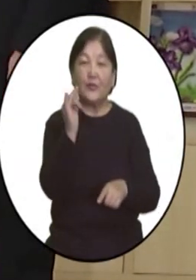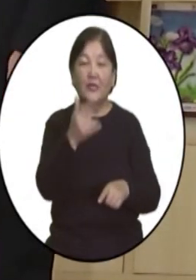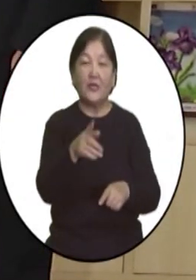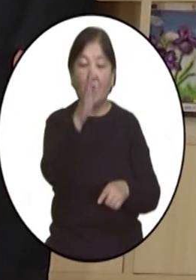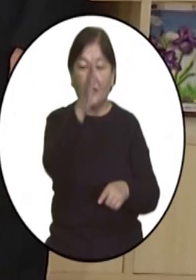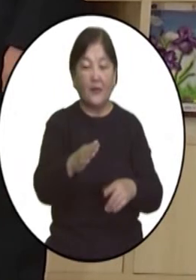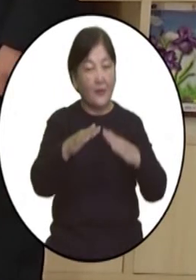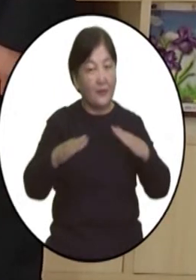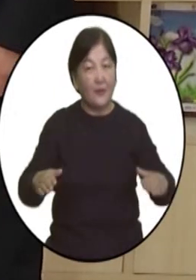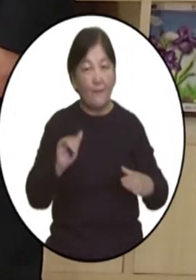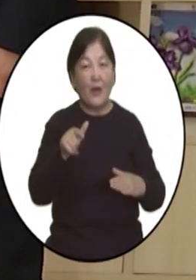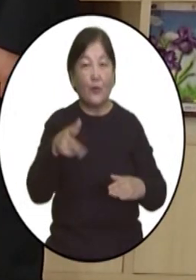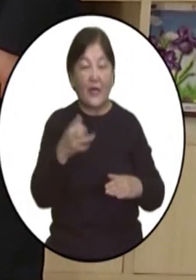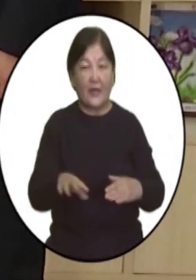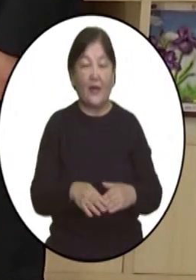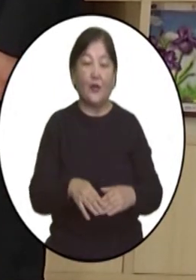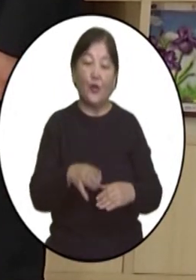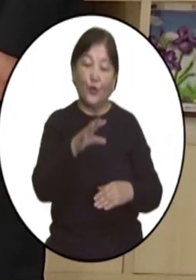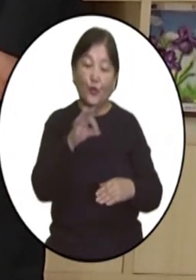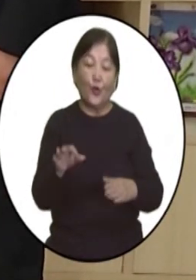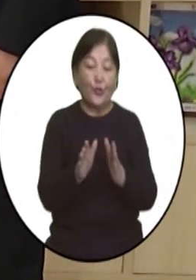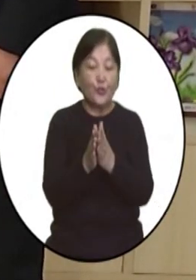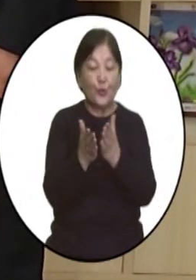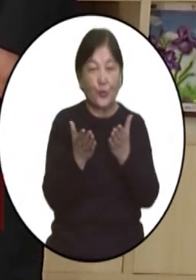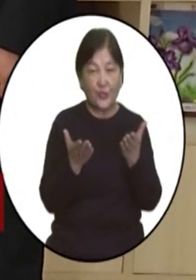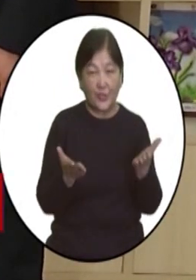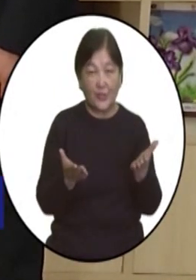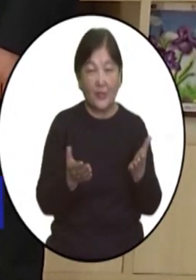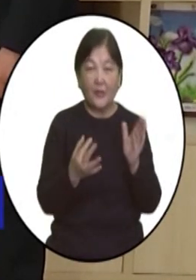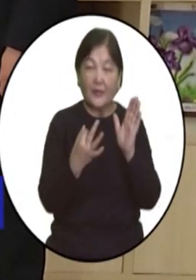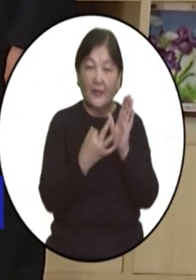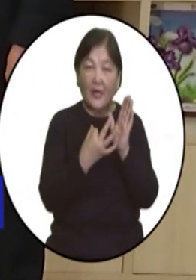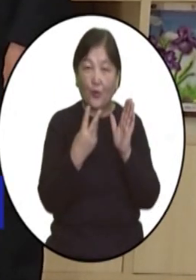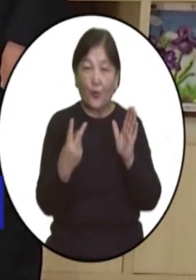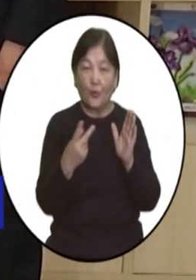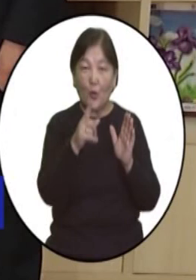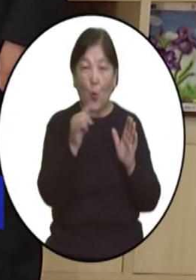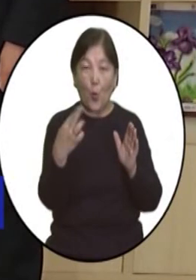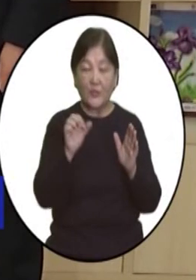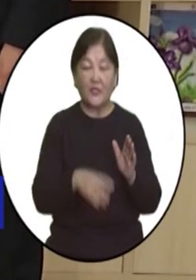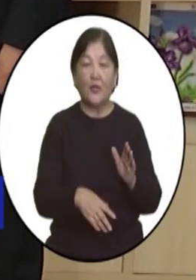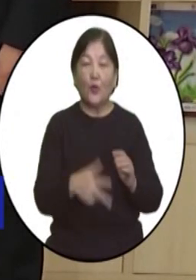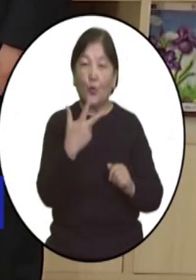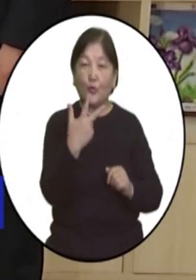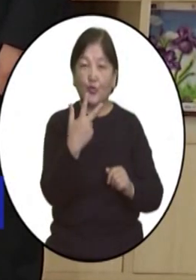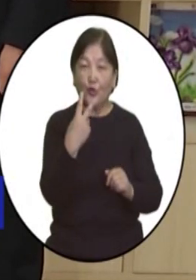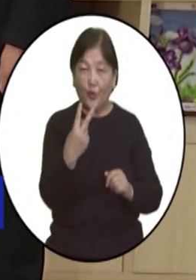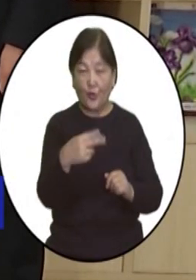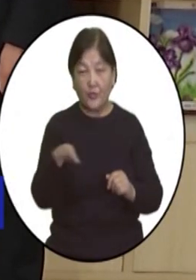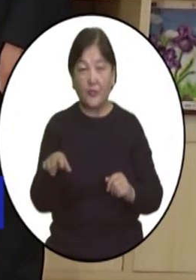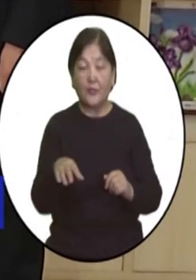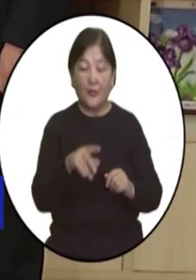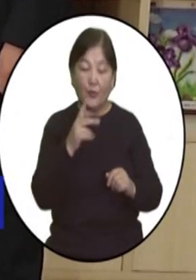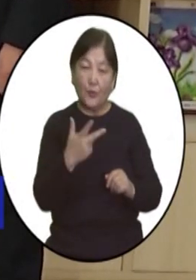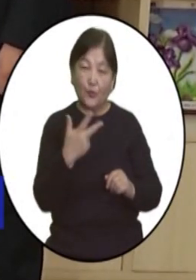мөн дараа нь математикийн сурагчгийн 82 дугаар хуудсанд байгаа 32-оос 36 дугаар бодлого дасгалыг